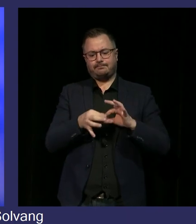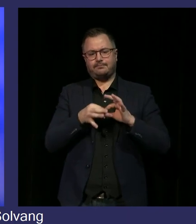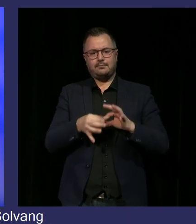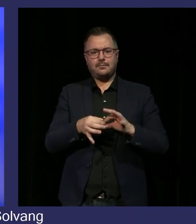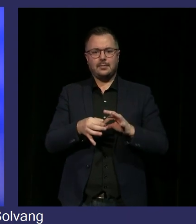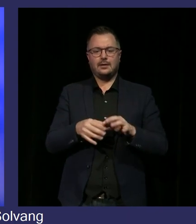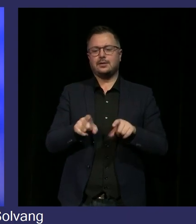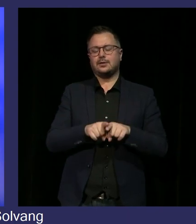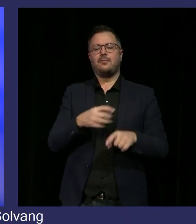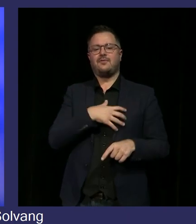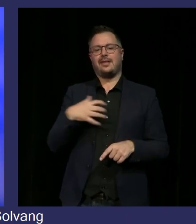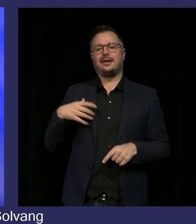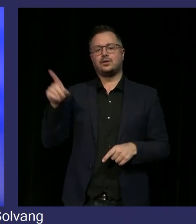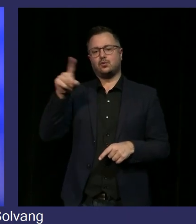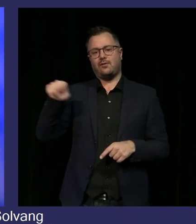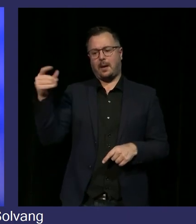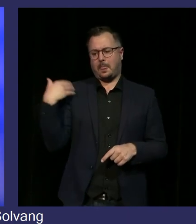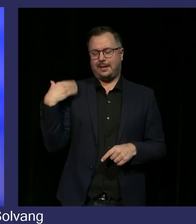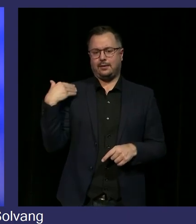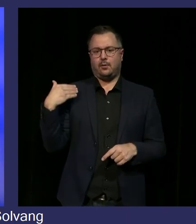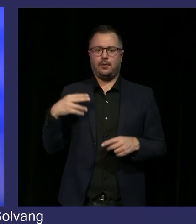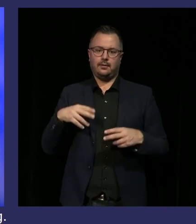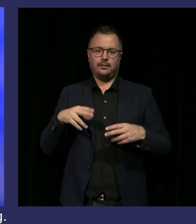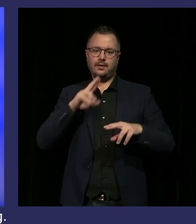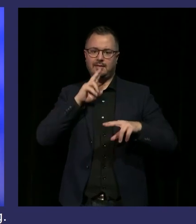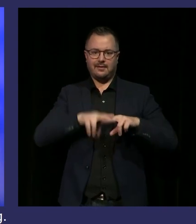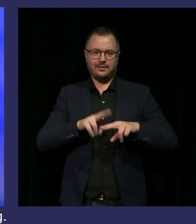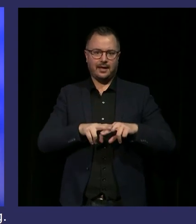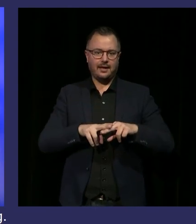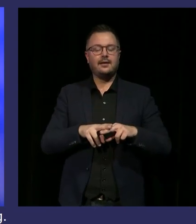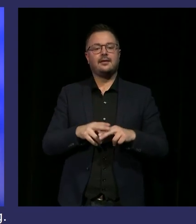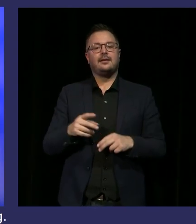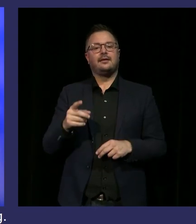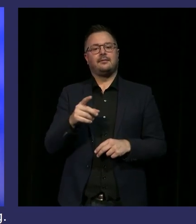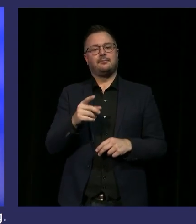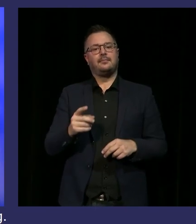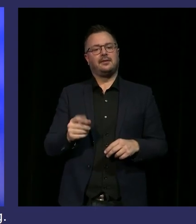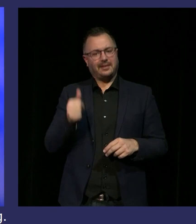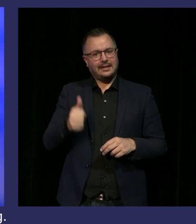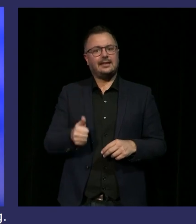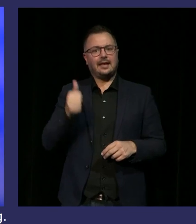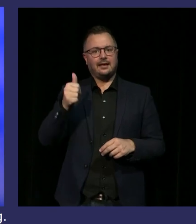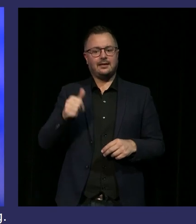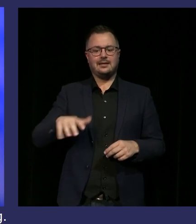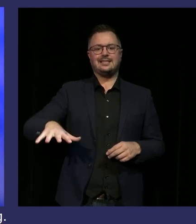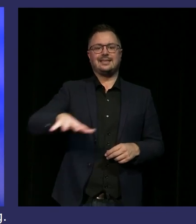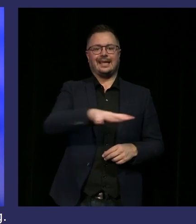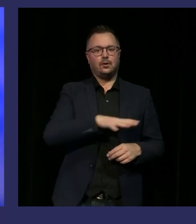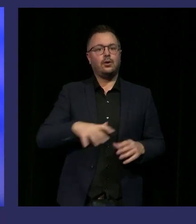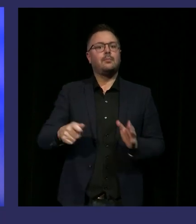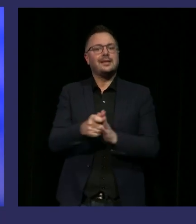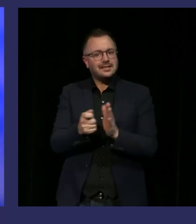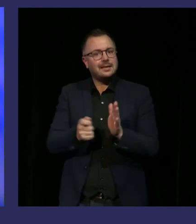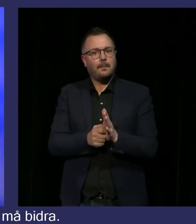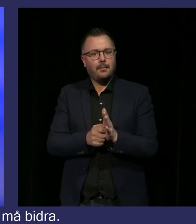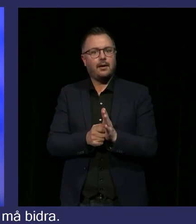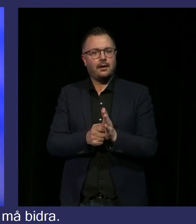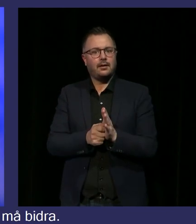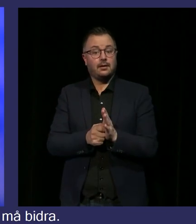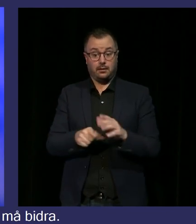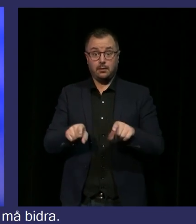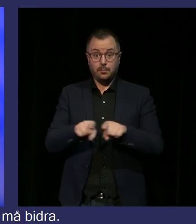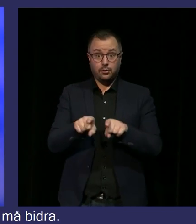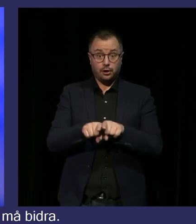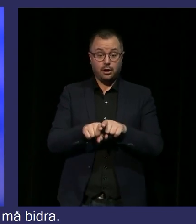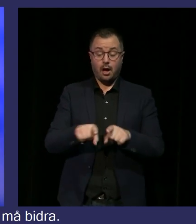Fredrik Solvang nevnte, det høres jo ikke helt grensesprengende ut, men det allikevel viktig, sektorprinsippet. Det betyr